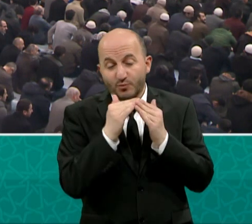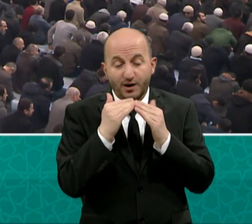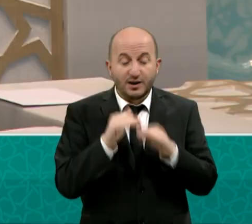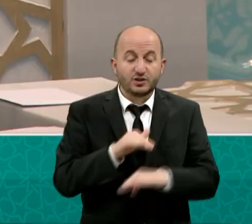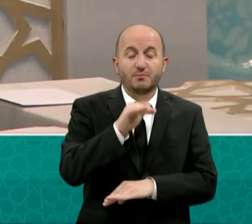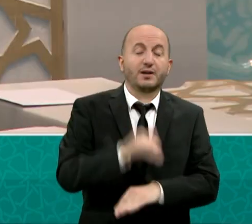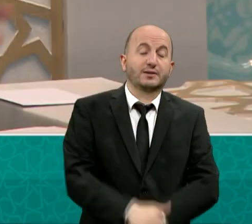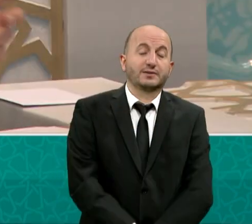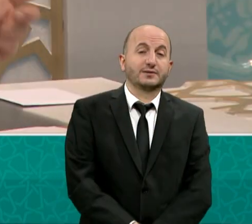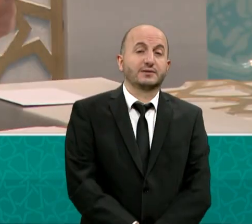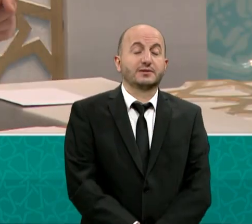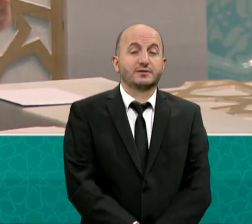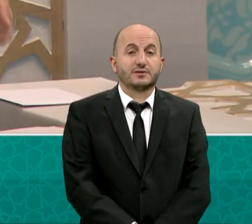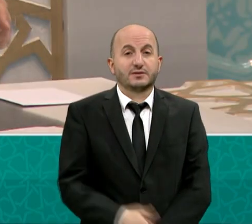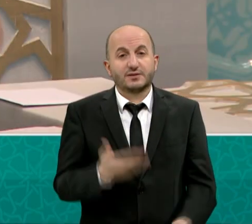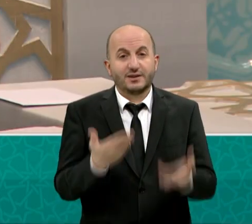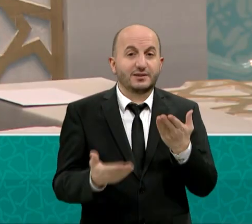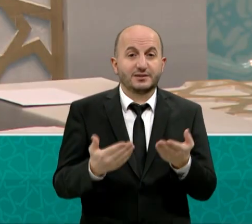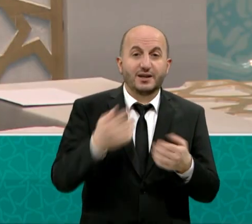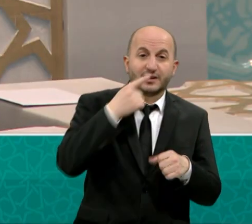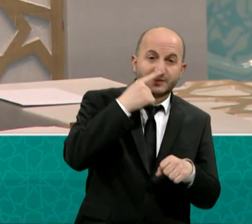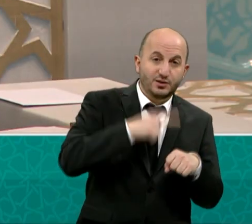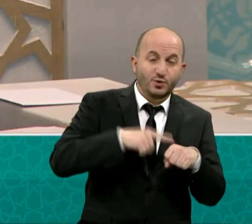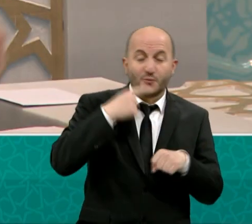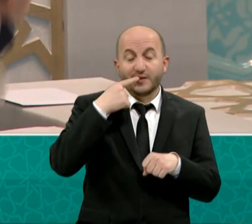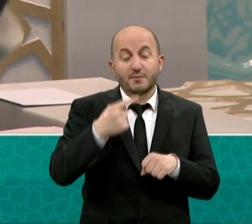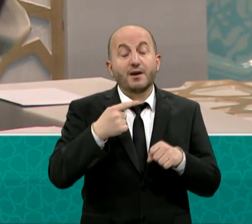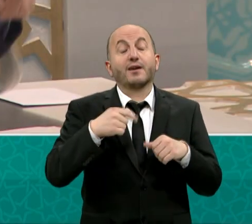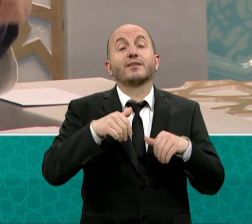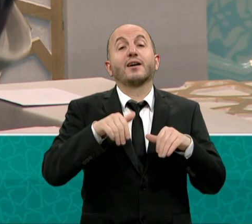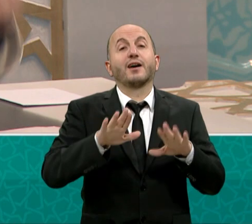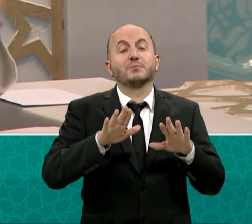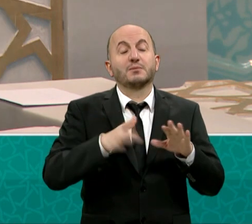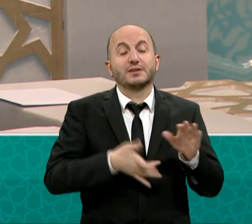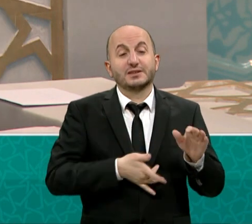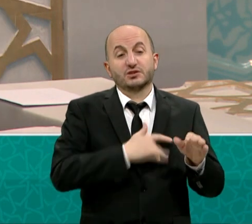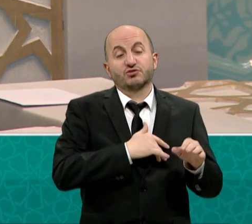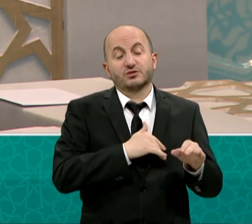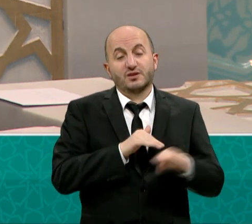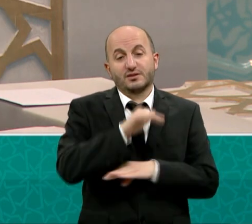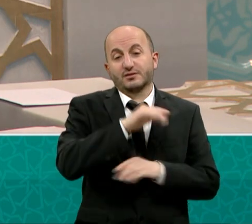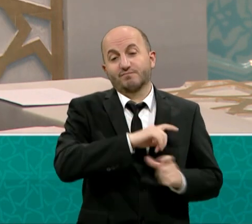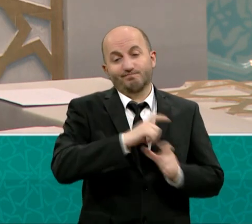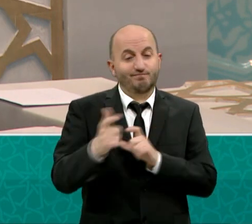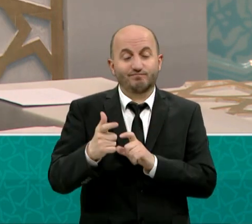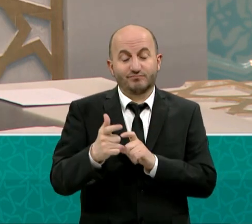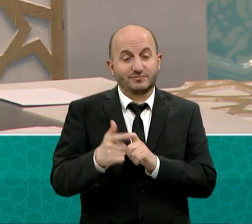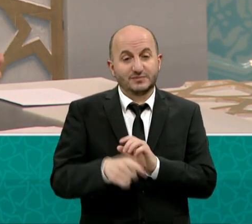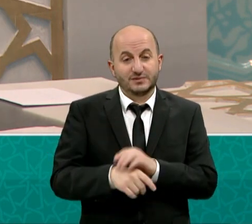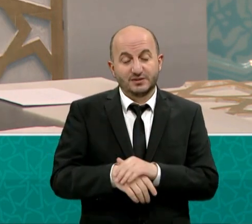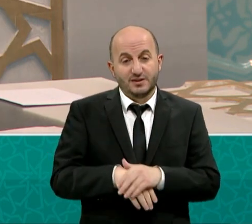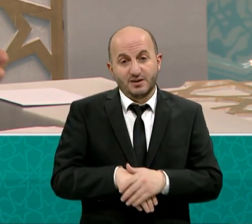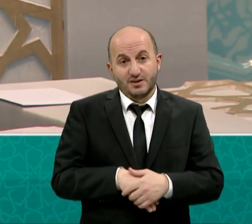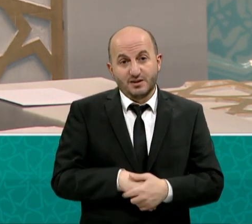yaşamak. Ahirete inanıyorum demekle kalmamak, ahirete inancını hayata taşımak. Yani